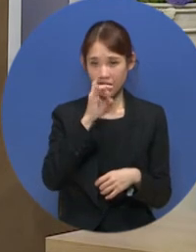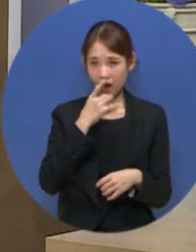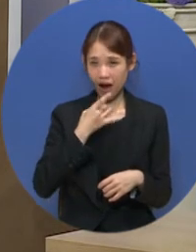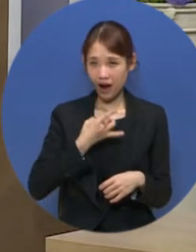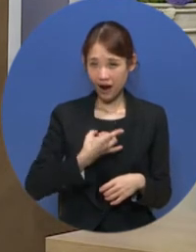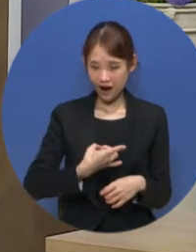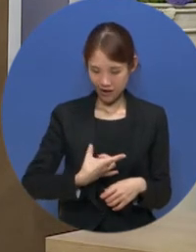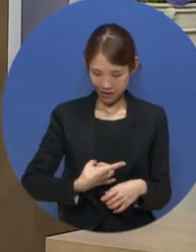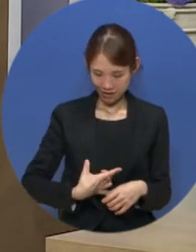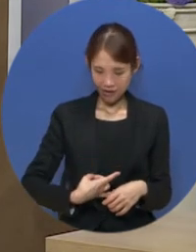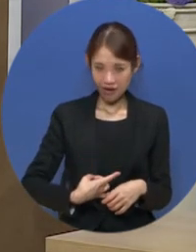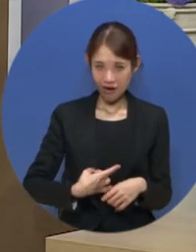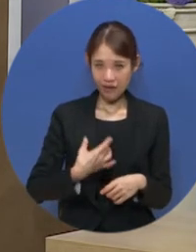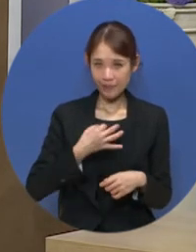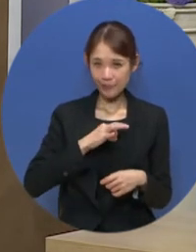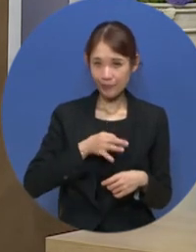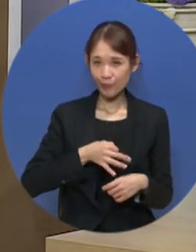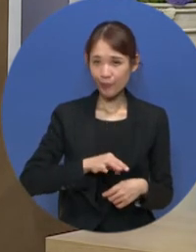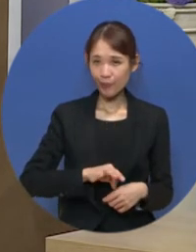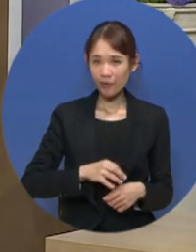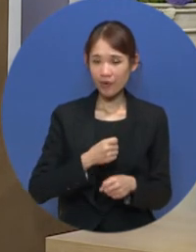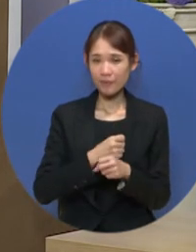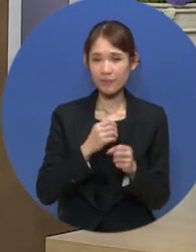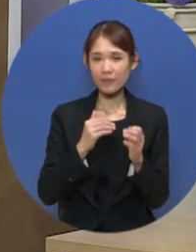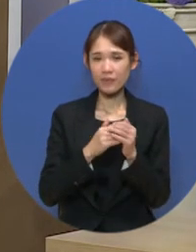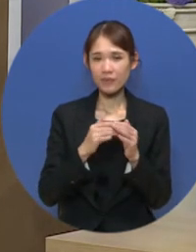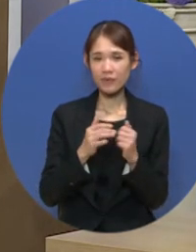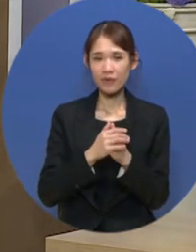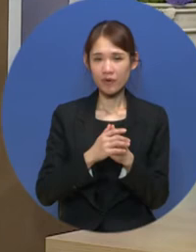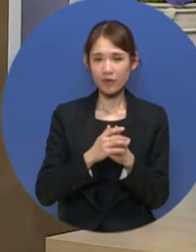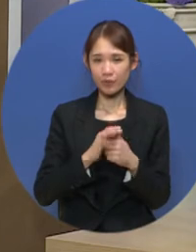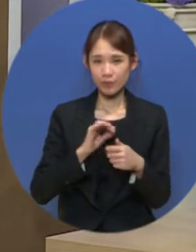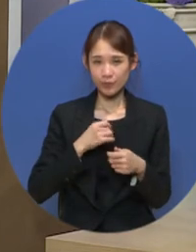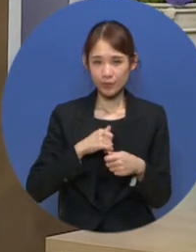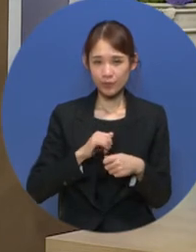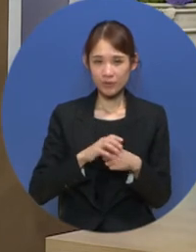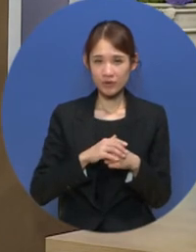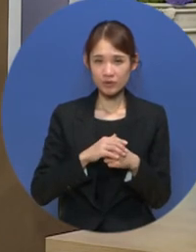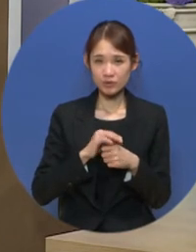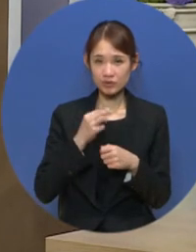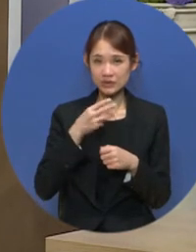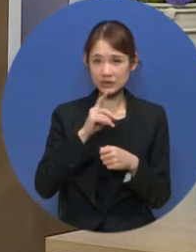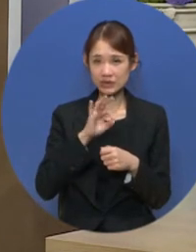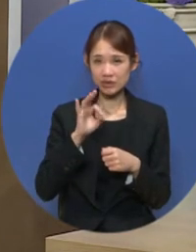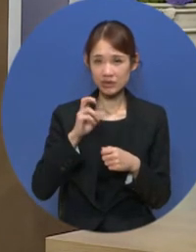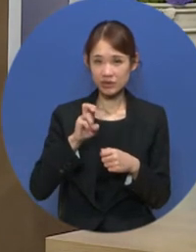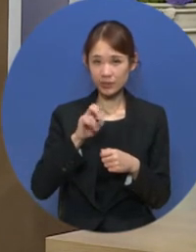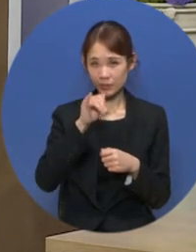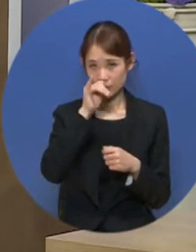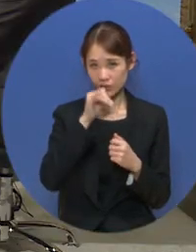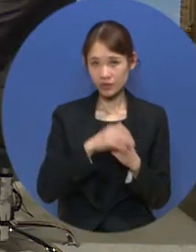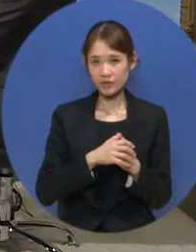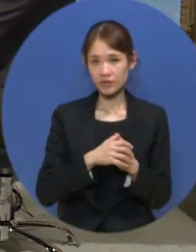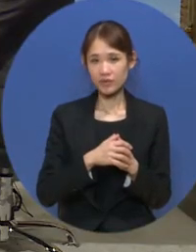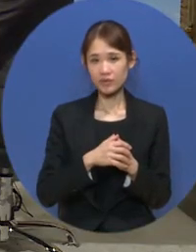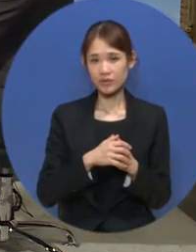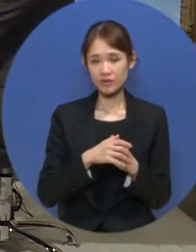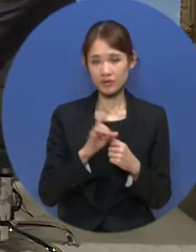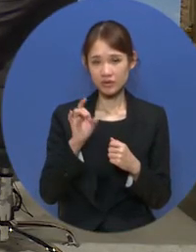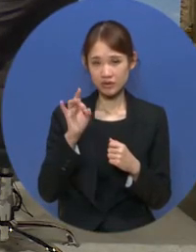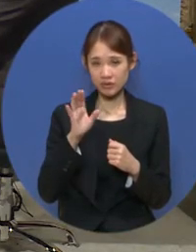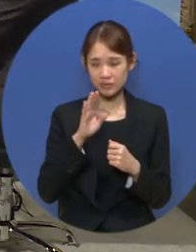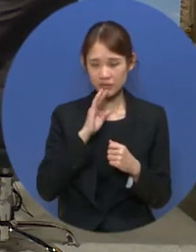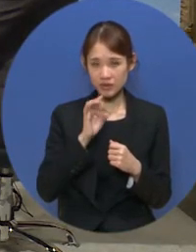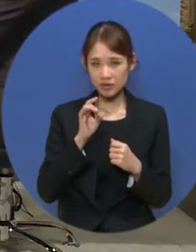그 하나하나 다 네. 네. 봉제가 다 들어가야 됩니다. 봉제가 했고 또 그 트임도 있어요. 네. 그래서 이게 사실